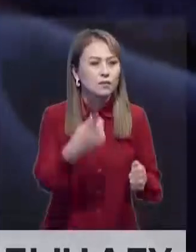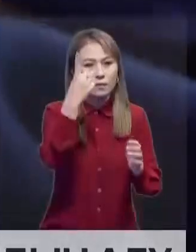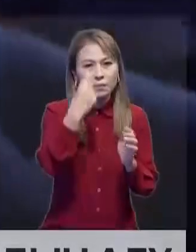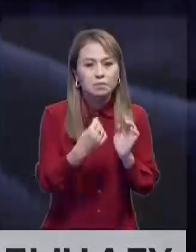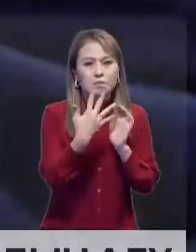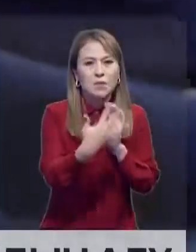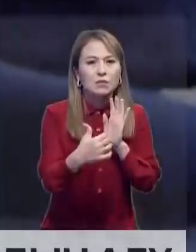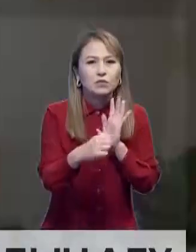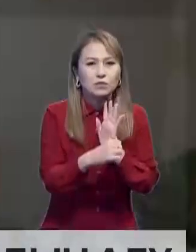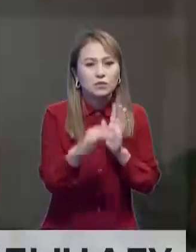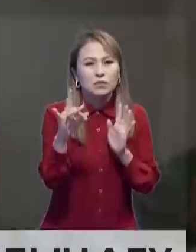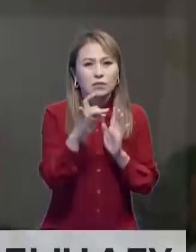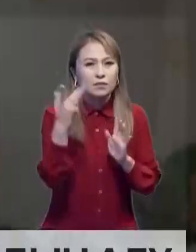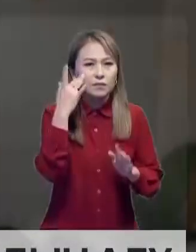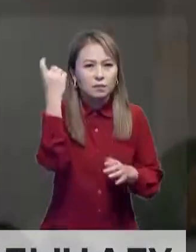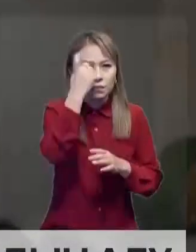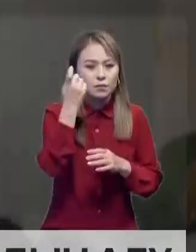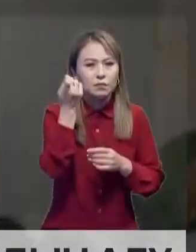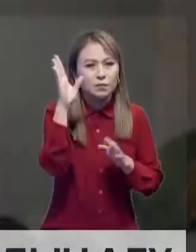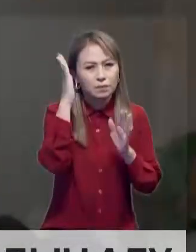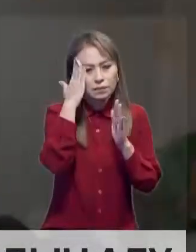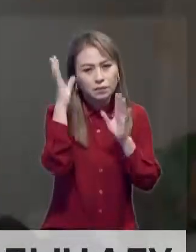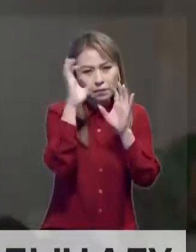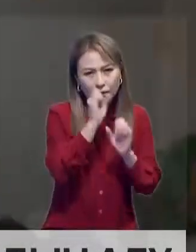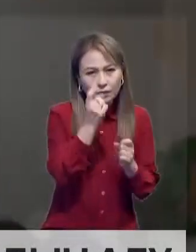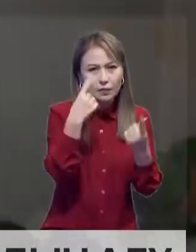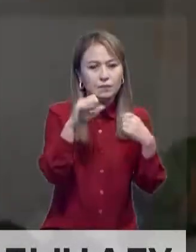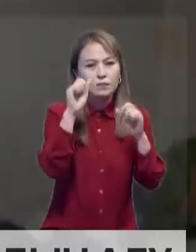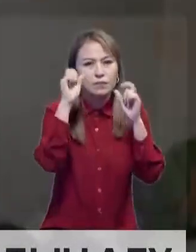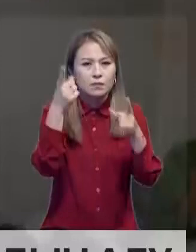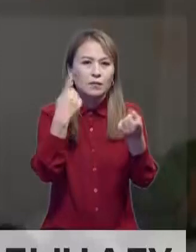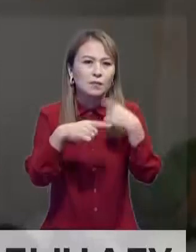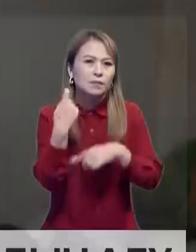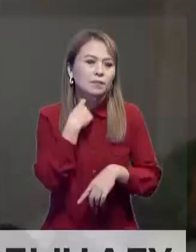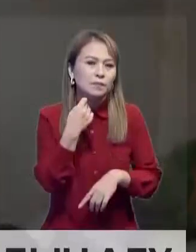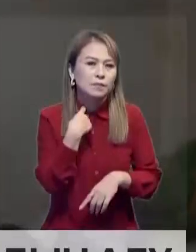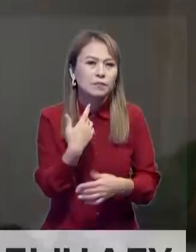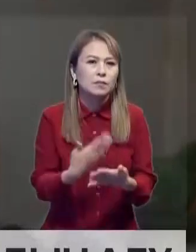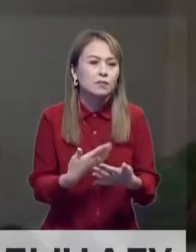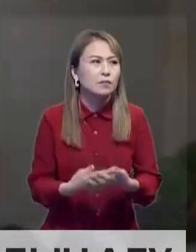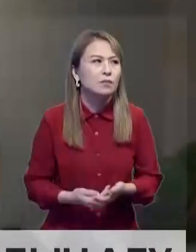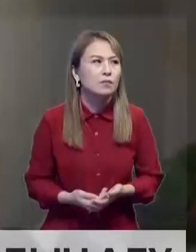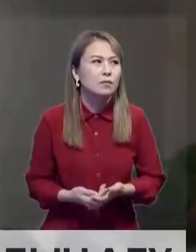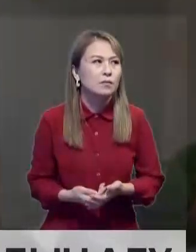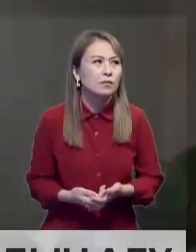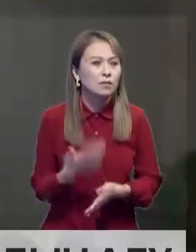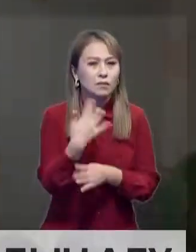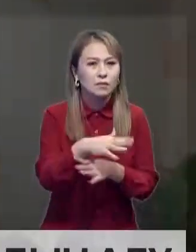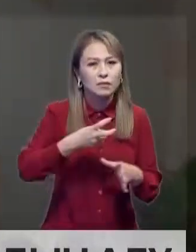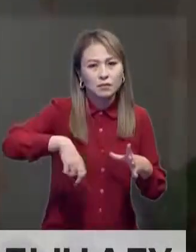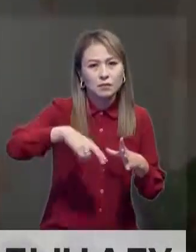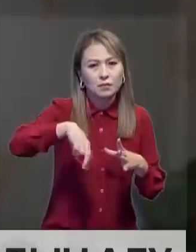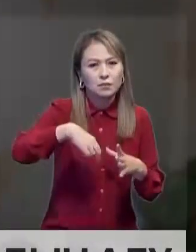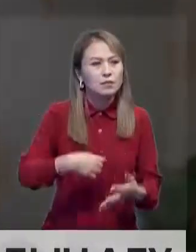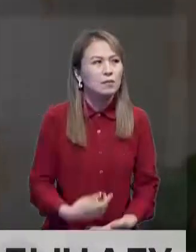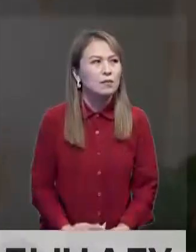күні тиіштік жоқ. Кішкене ұйықтап тұрды, бар алып тағы ішіп келді. Далада жүрмін,